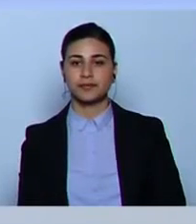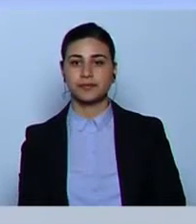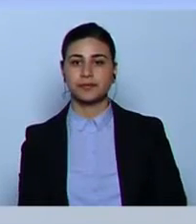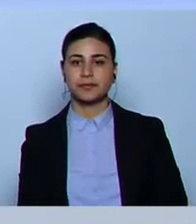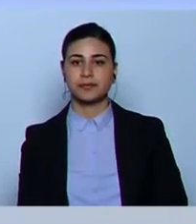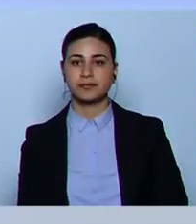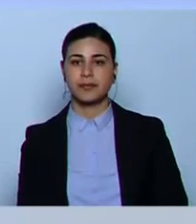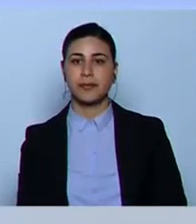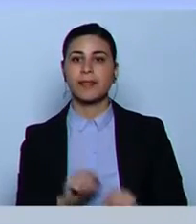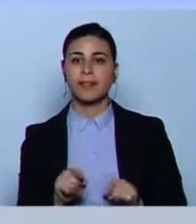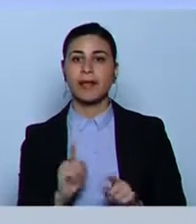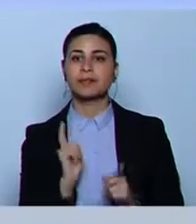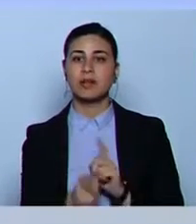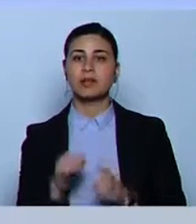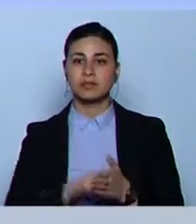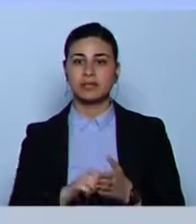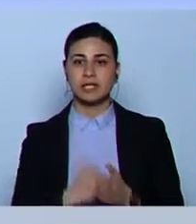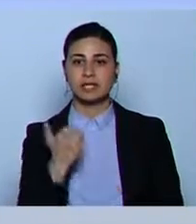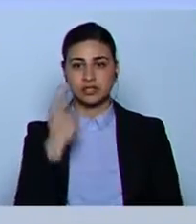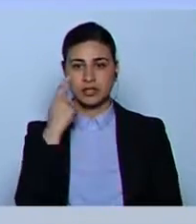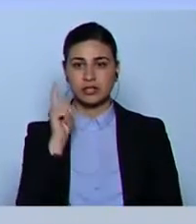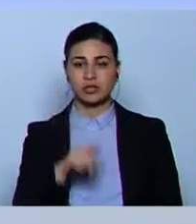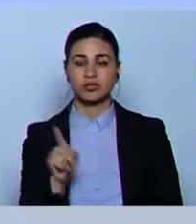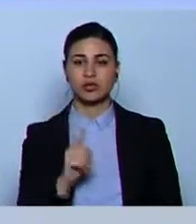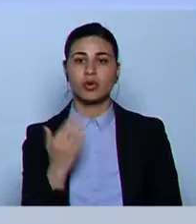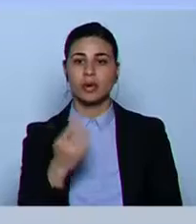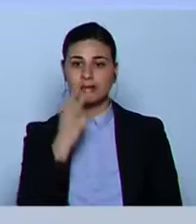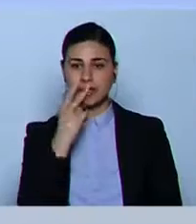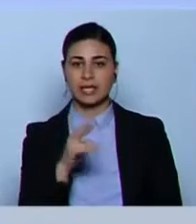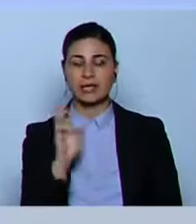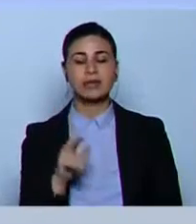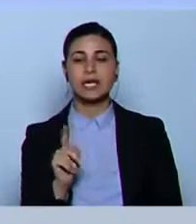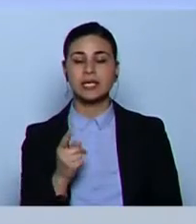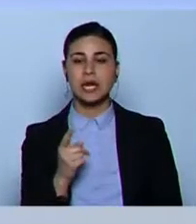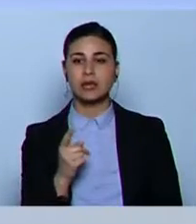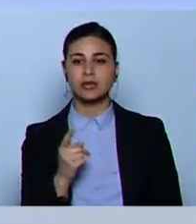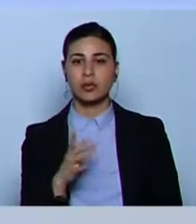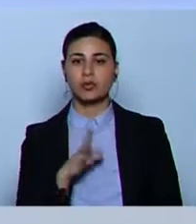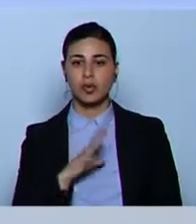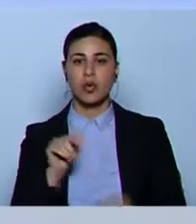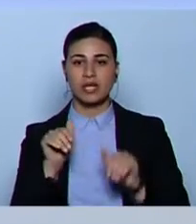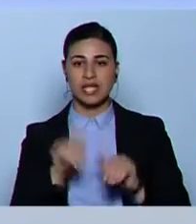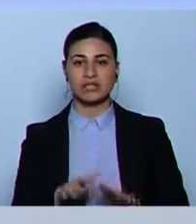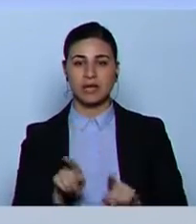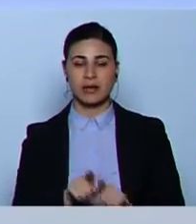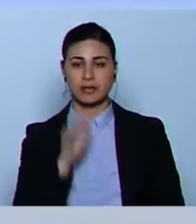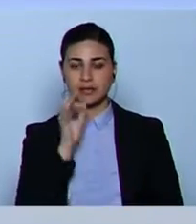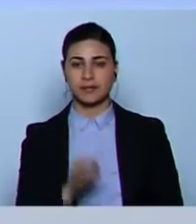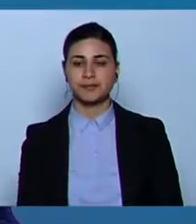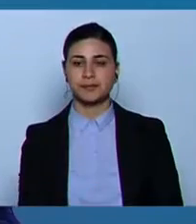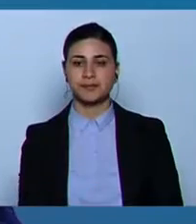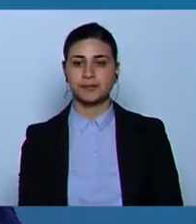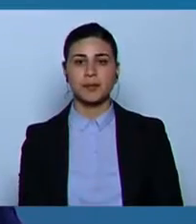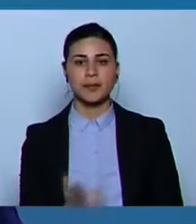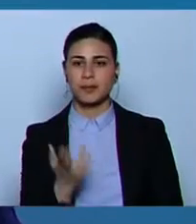ცვლილების თქვათ მიზეზი თქვენთვის ეს არის რომ რამდენად ხედავთ და რატომ გამოიტანეთ ეს დასკვნა? არა, რა თქმა უნდა, ნამდვილად ეს